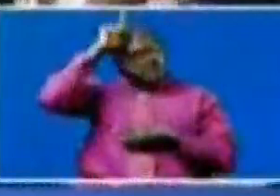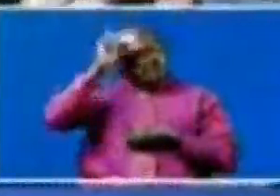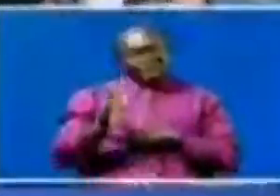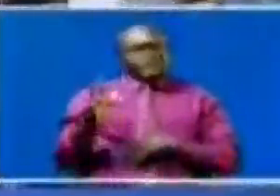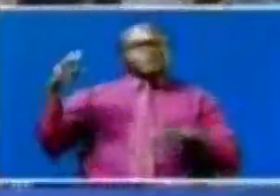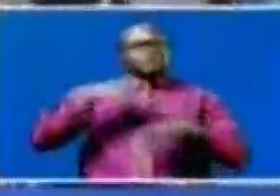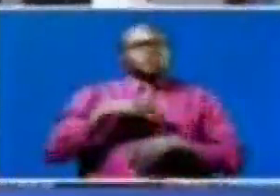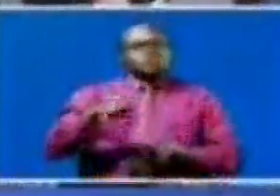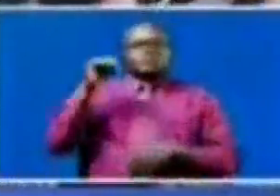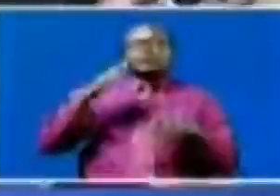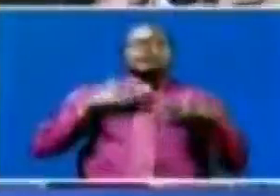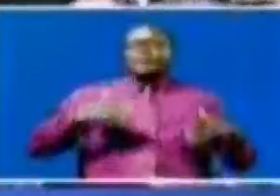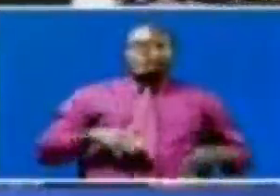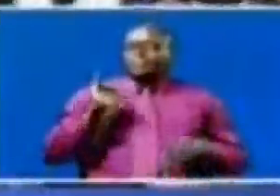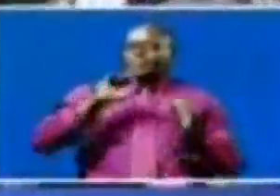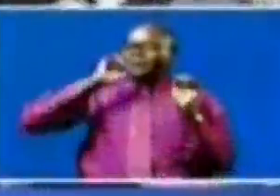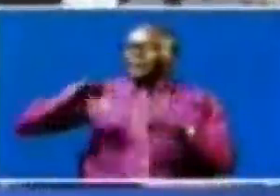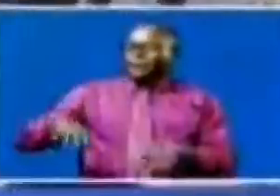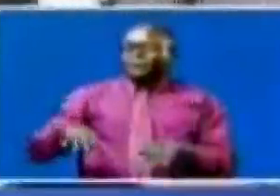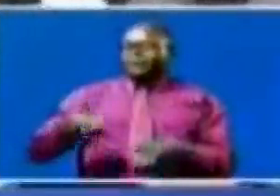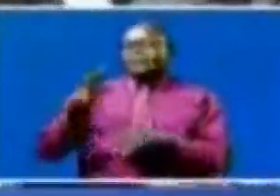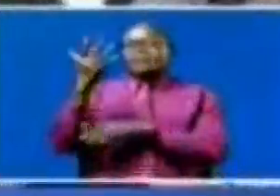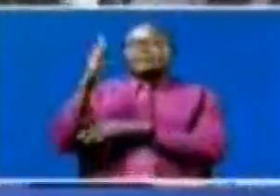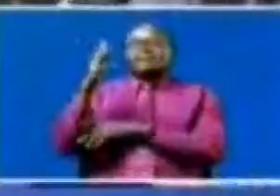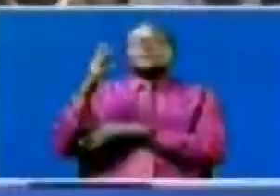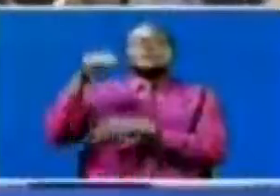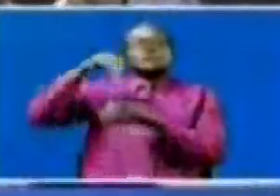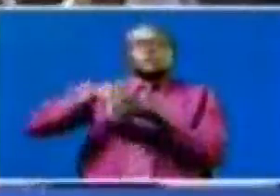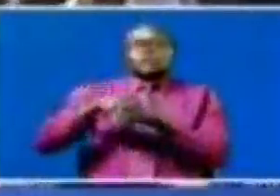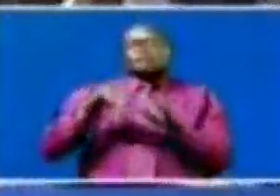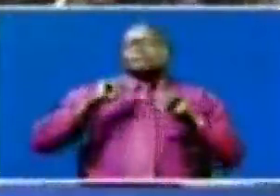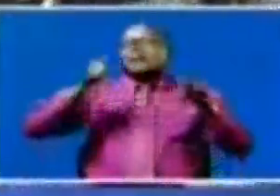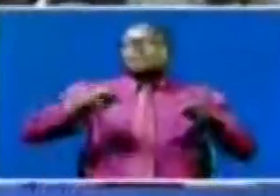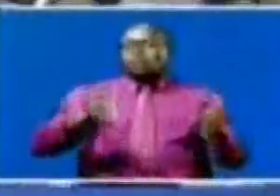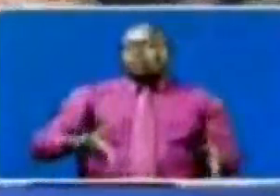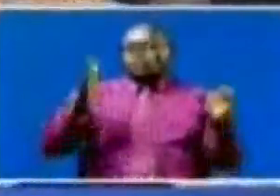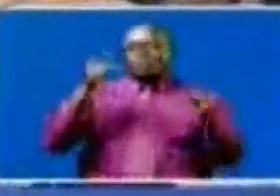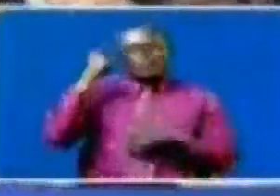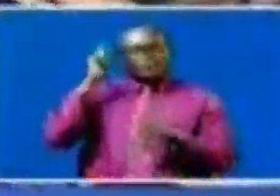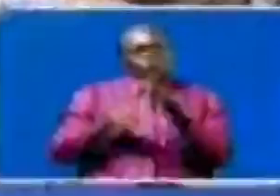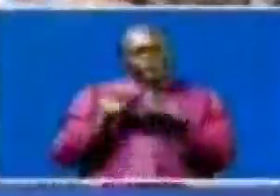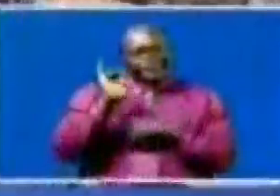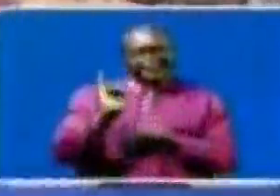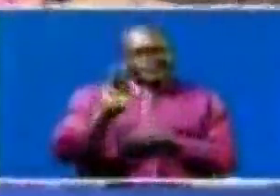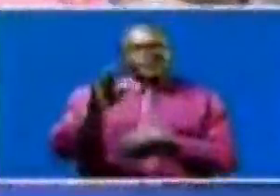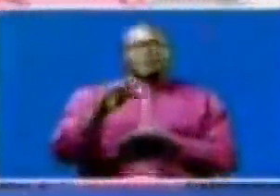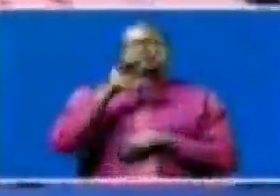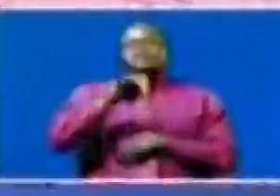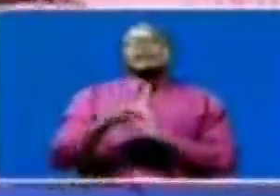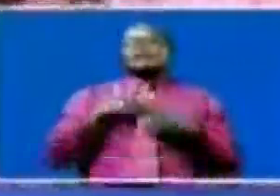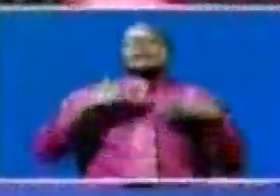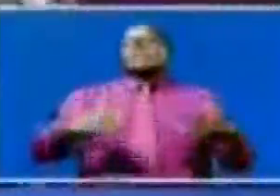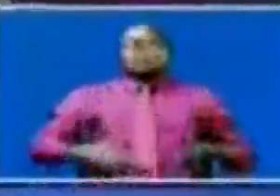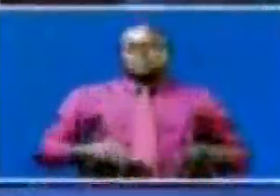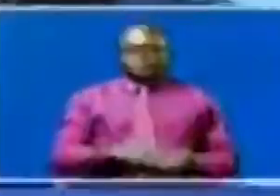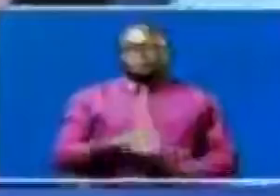family picked a body that had been dumped in Gumbi Forest off the Limuru Maimahio Road, thinking that it was that of their son.